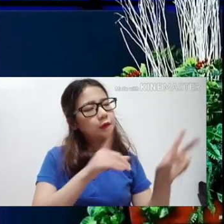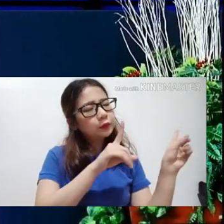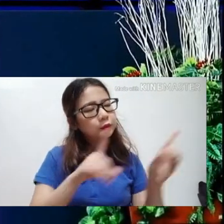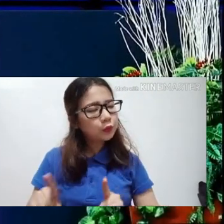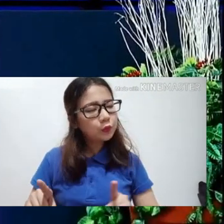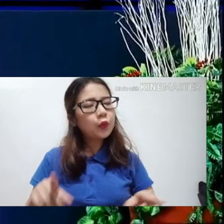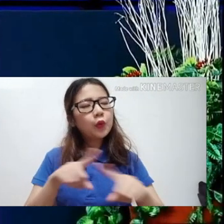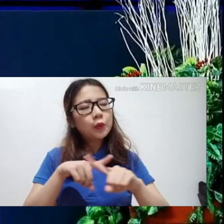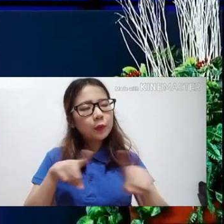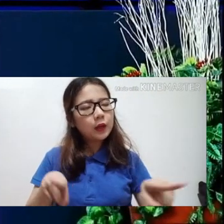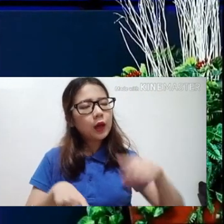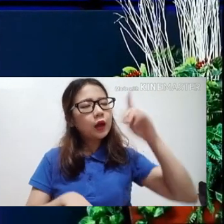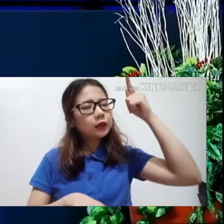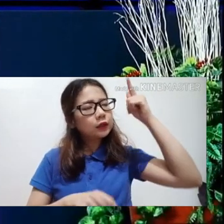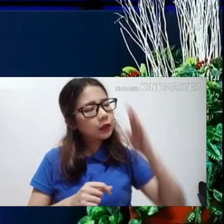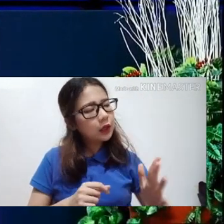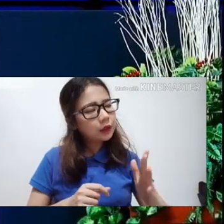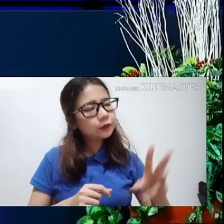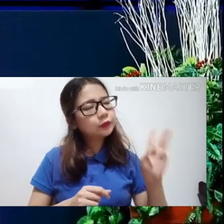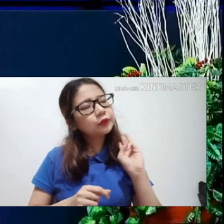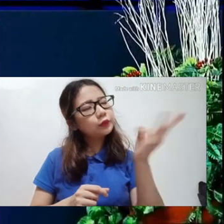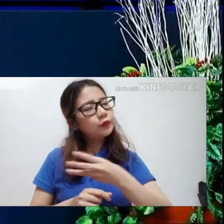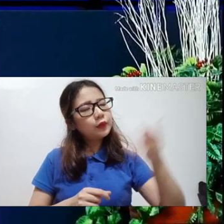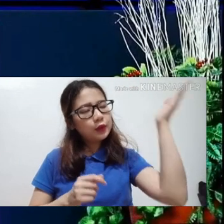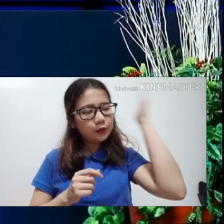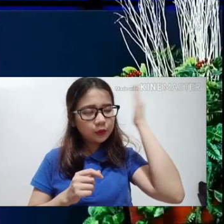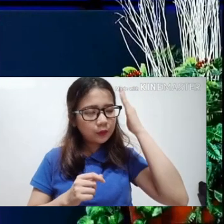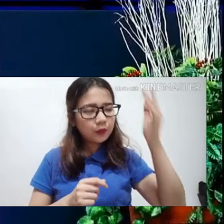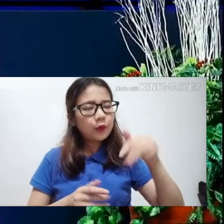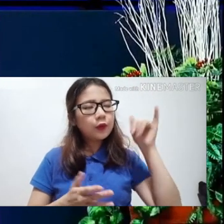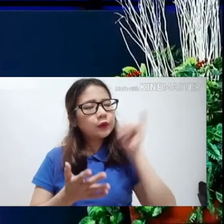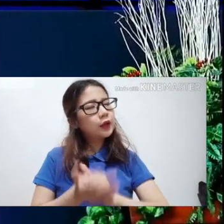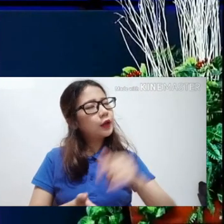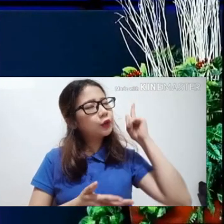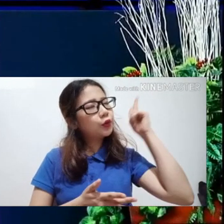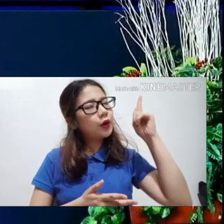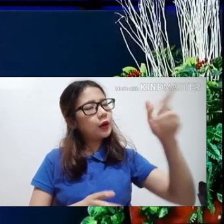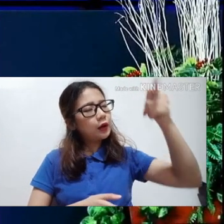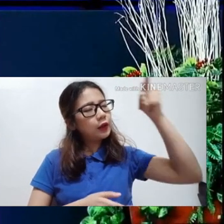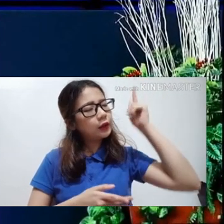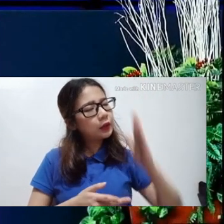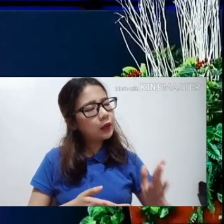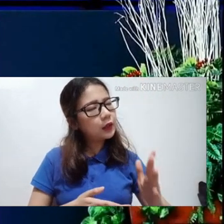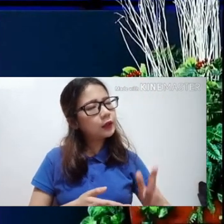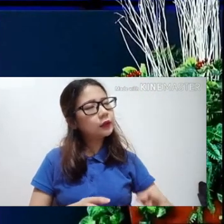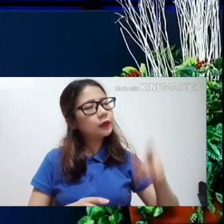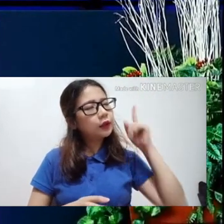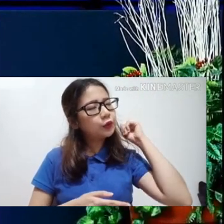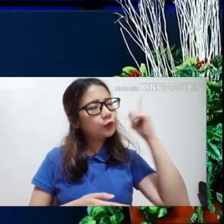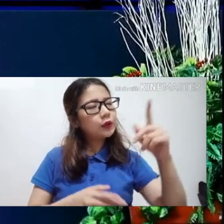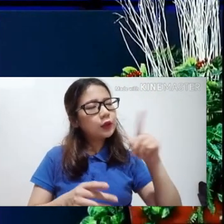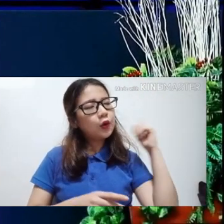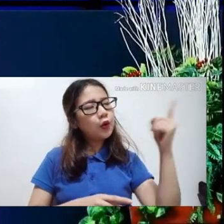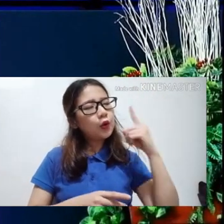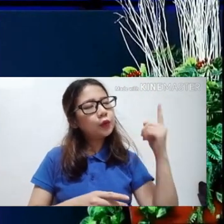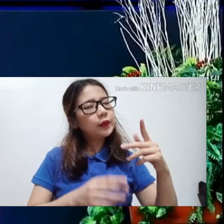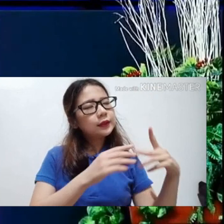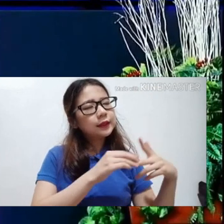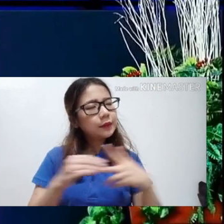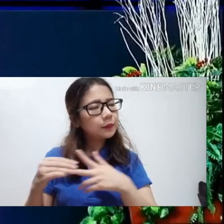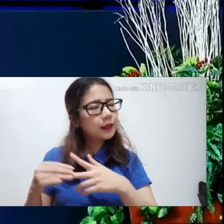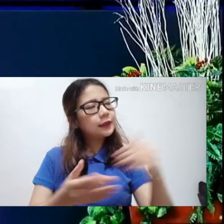hinaharap, pero Panginoon, alam po namin na kayo ang aming mabuting pastol, ang siyang kasama namin, guiding us and